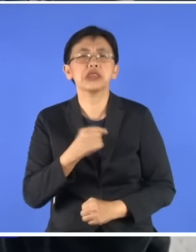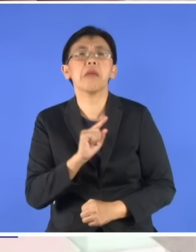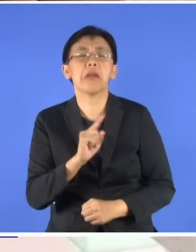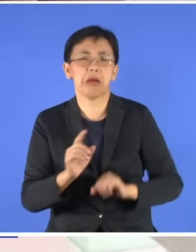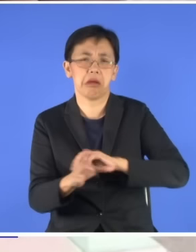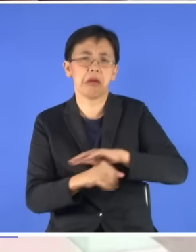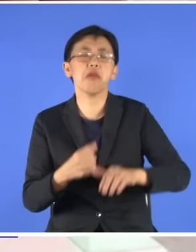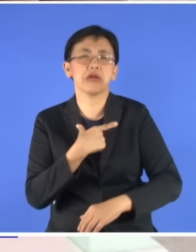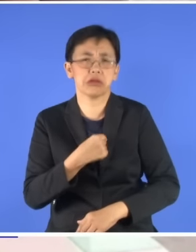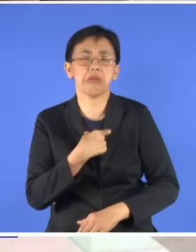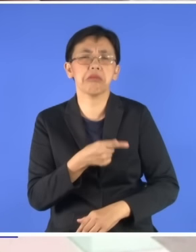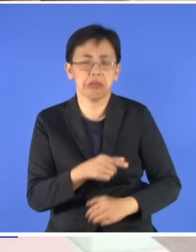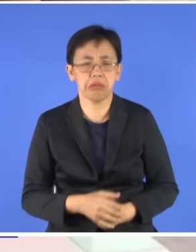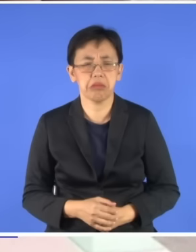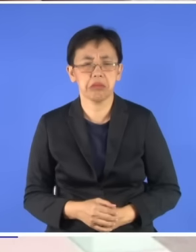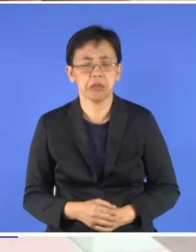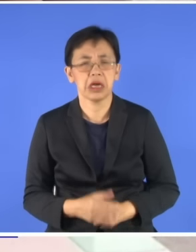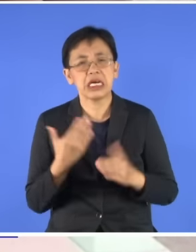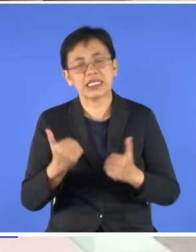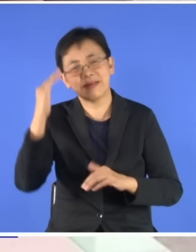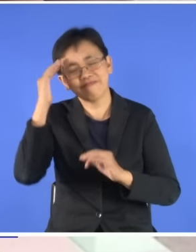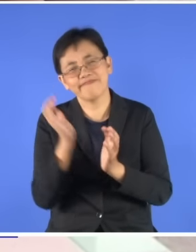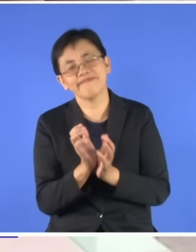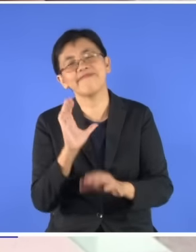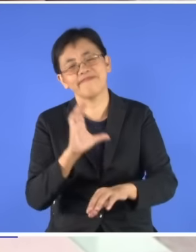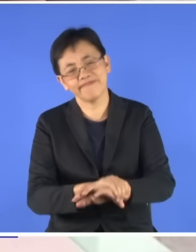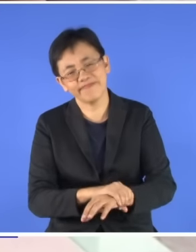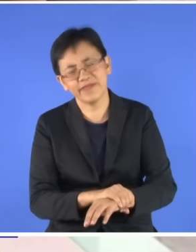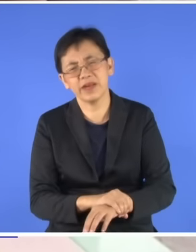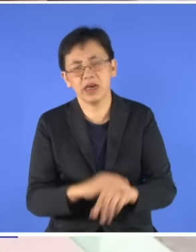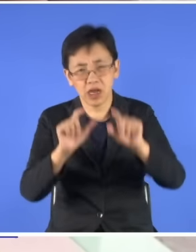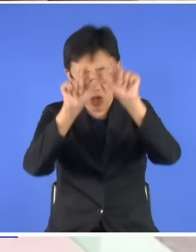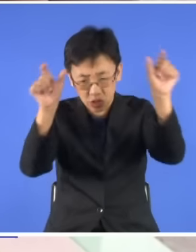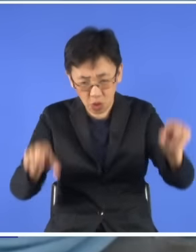เนี่ยสุดท้ายอ้าวก็ถูกดำเนินคดีตามกฎหมายกันต่อไป แล้วโครงเหล็กไม่ใช่เ